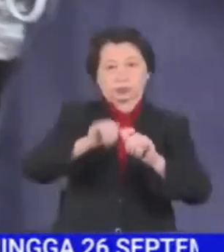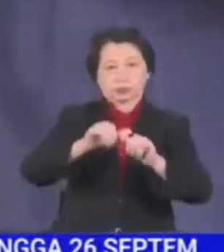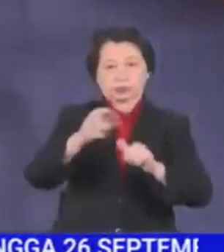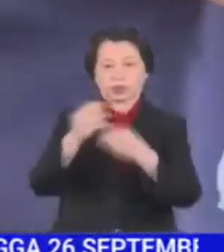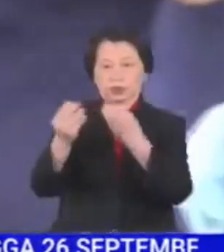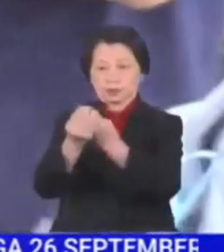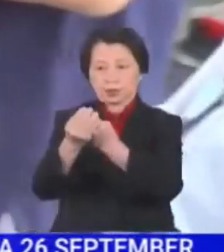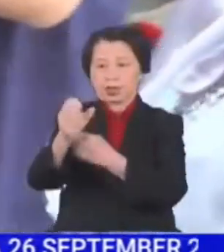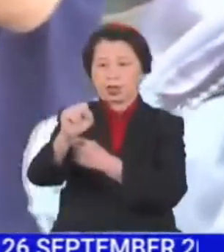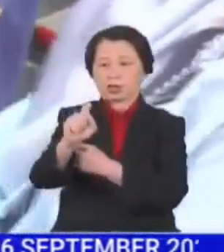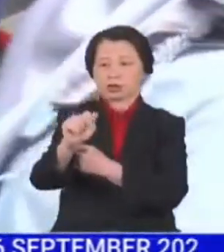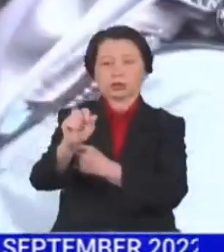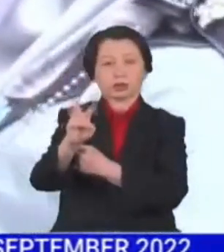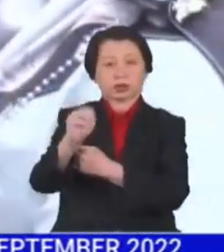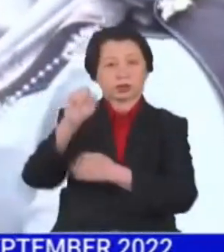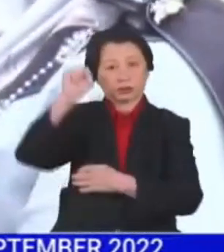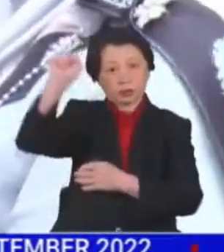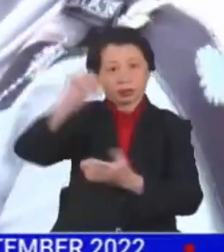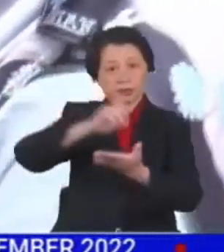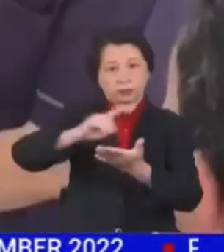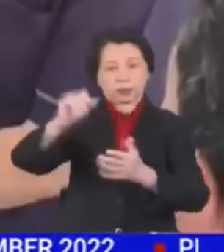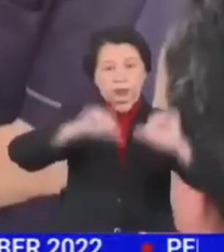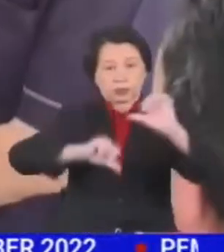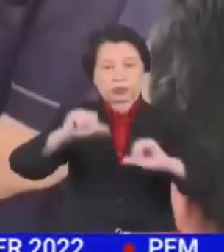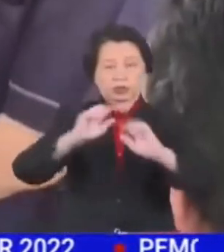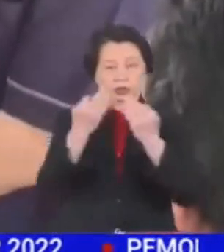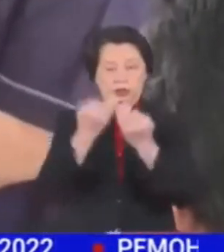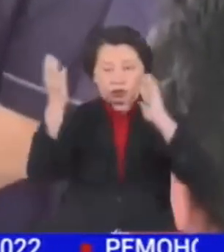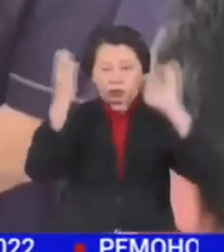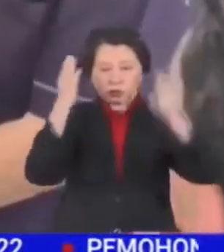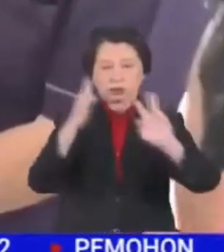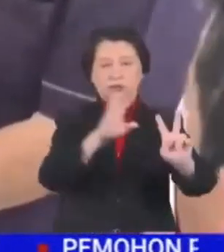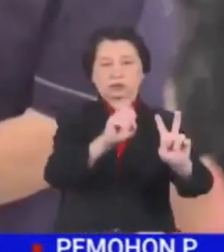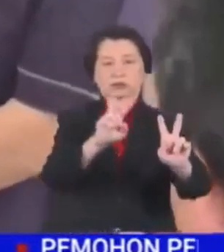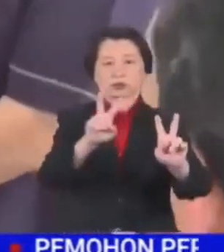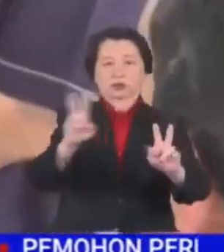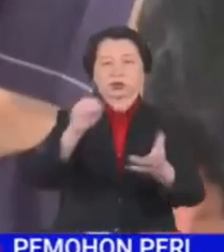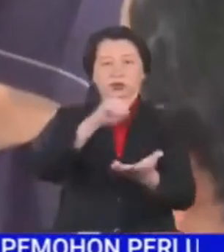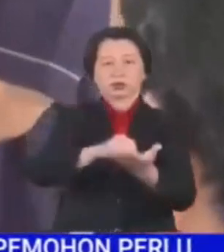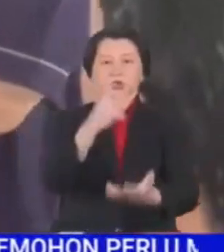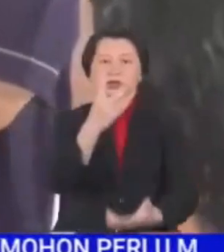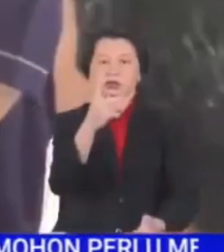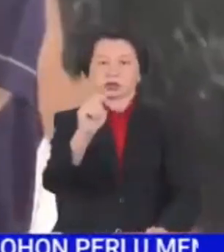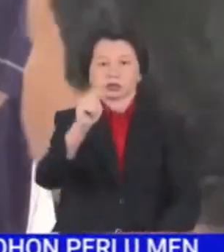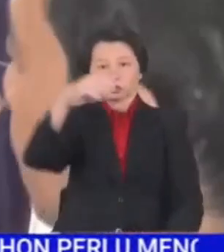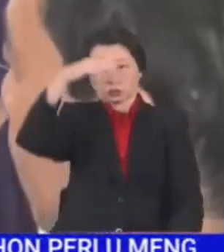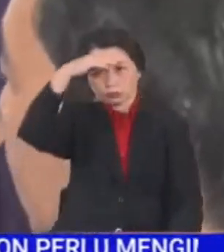Matematik STEM Merdeka Minggu Sains Negara Keluarga Malaysia 2022 di Kota Tinggi.